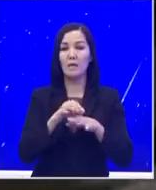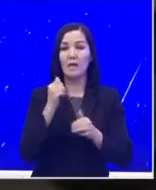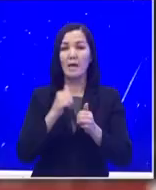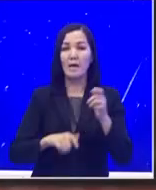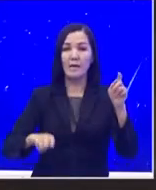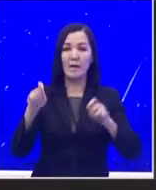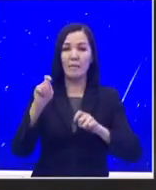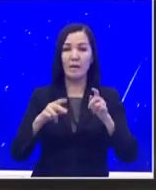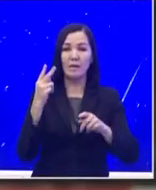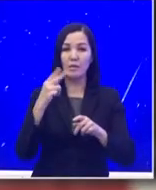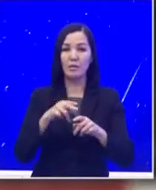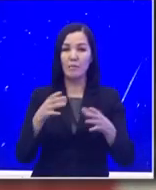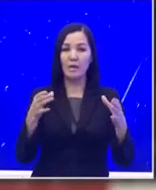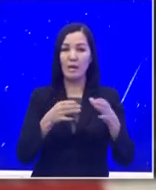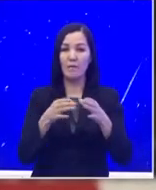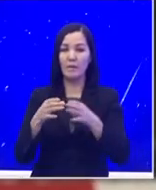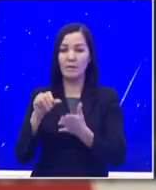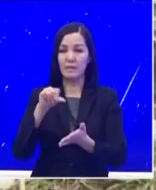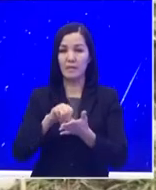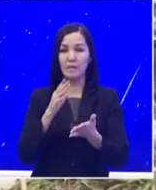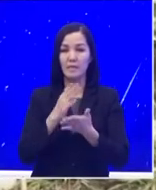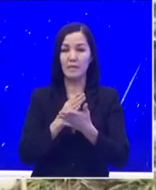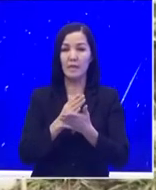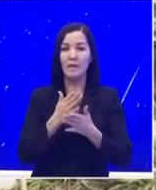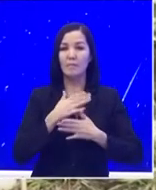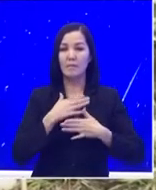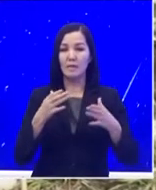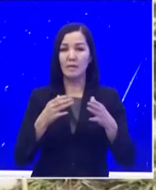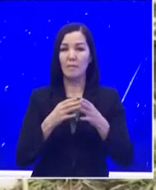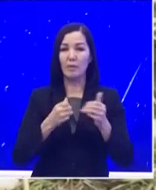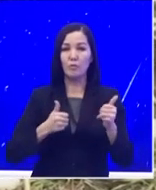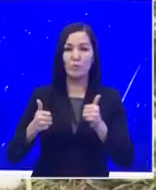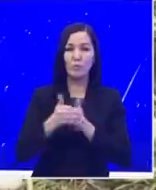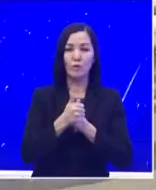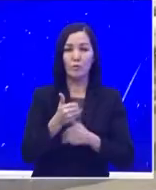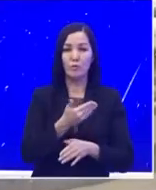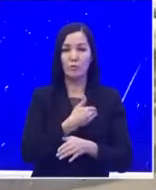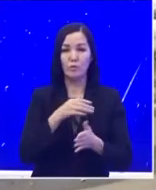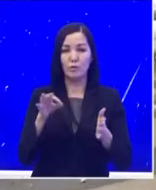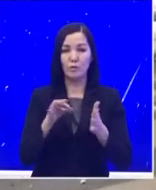аймағынан 20-ға жуық команда экипаж жиналмақ. Жерлестеріміз болсында топ жаруды көздеп отыр.